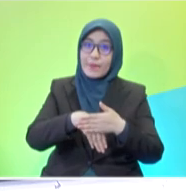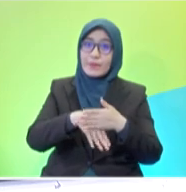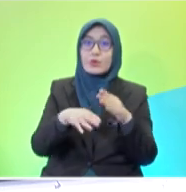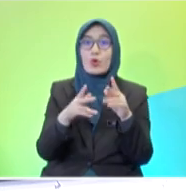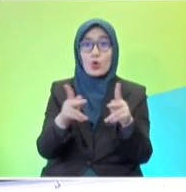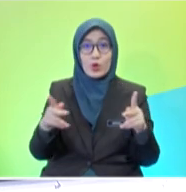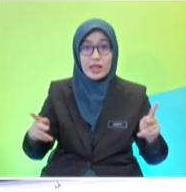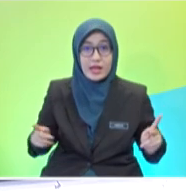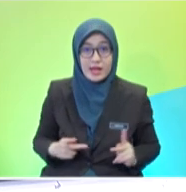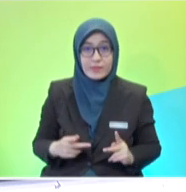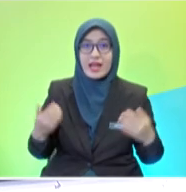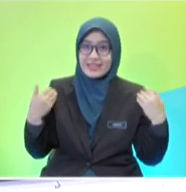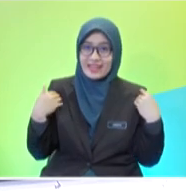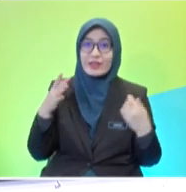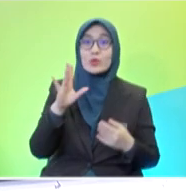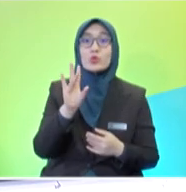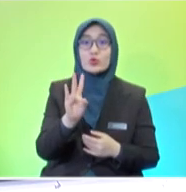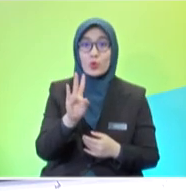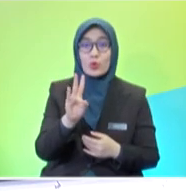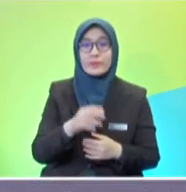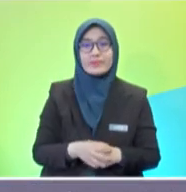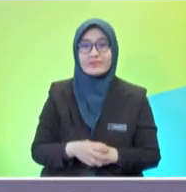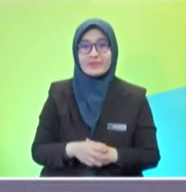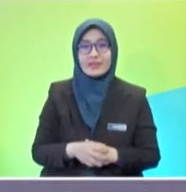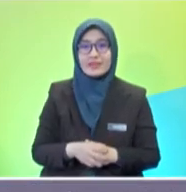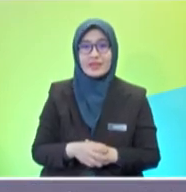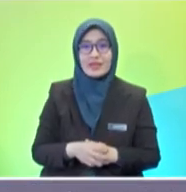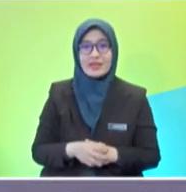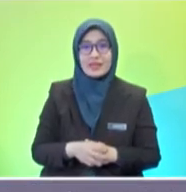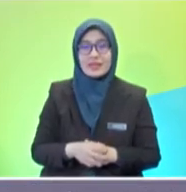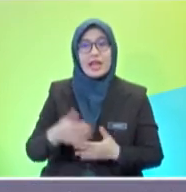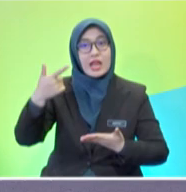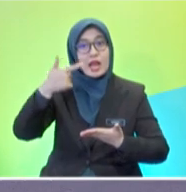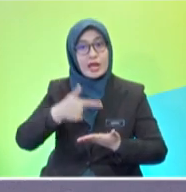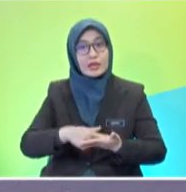tinggal sedikit jadi banyak dalam kolam